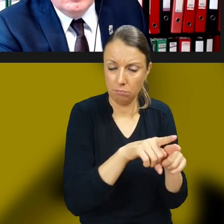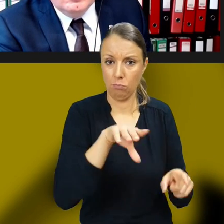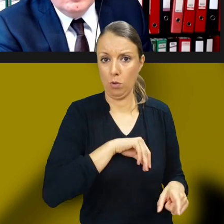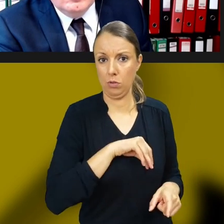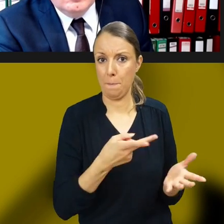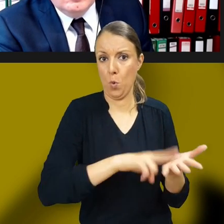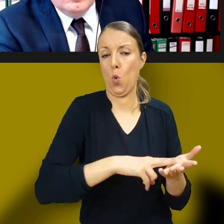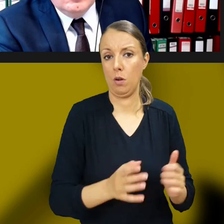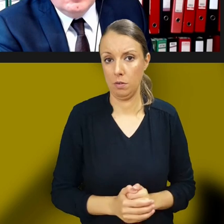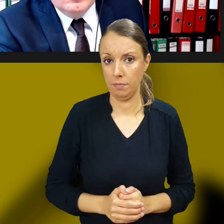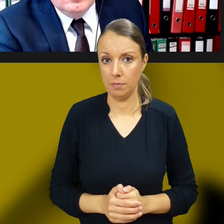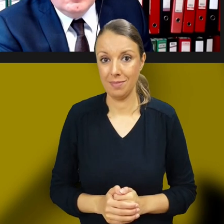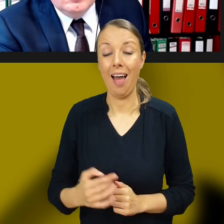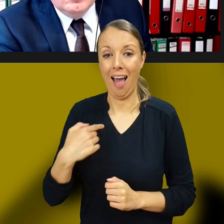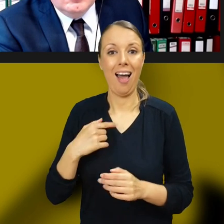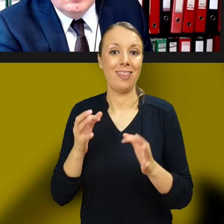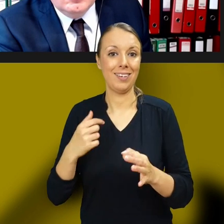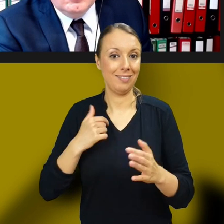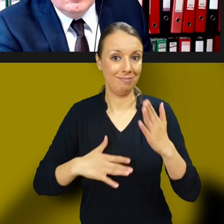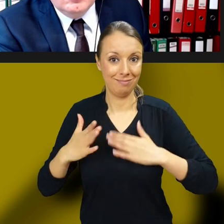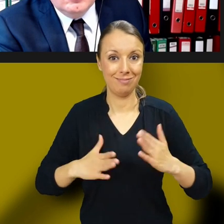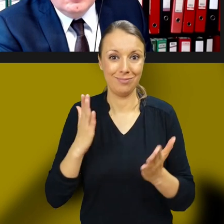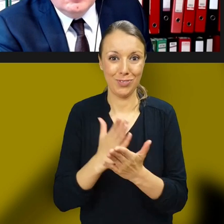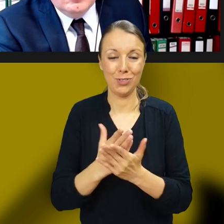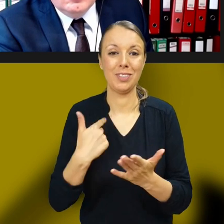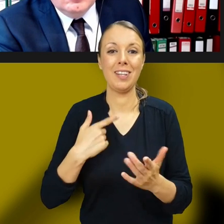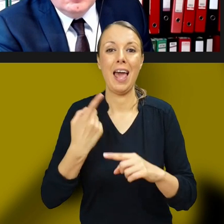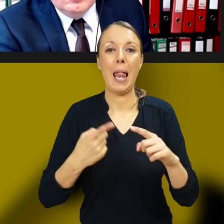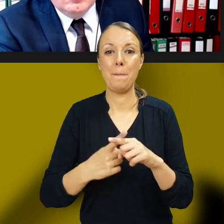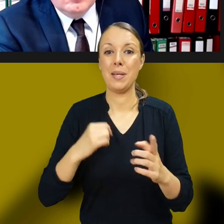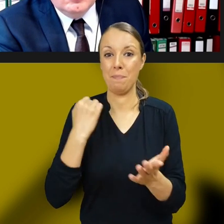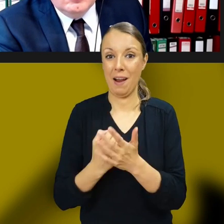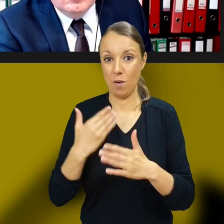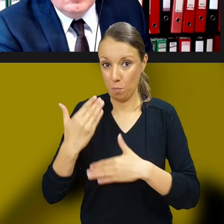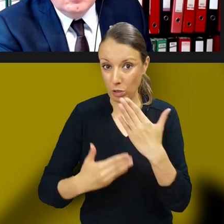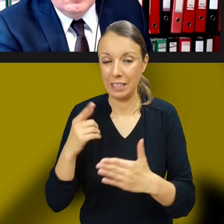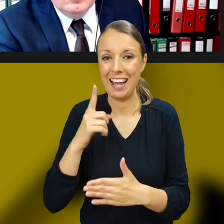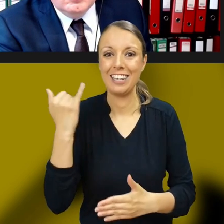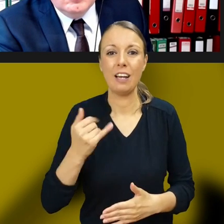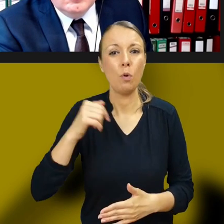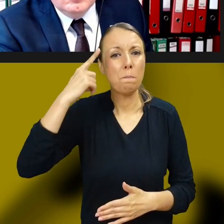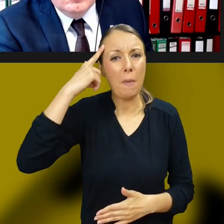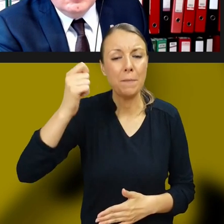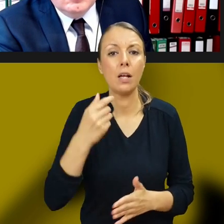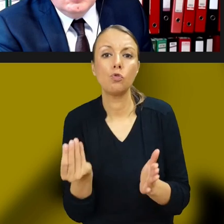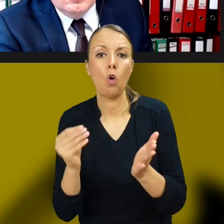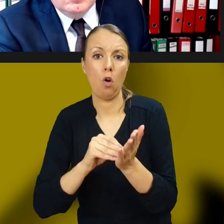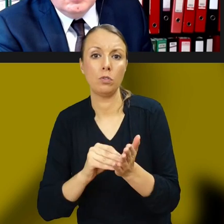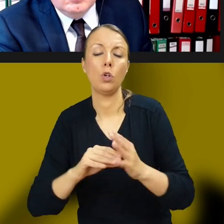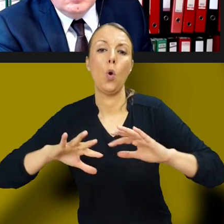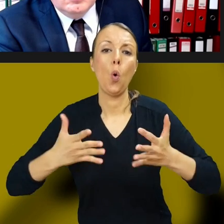ku mojej ogromnej satysfakcji już ten element prawno-procesowy, ale nigdy nie możemy zapominać o jego pewnej wtórności, że on musi być dostosowany